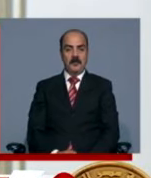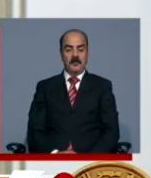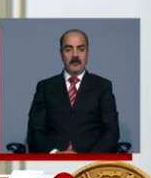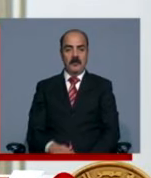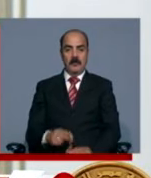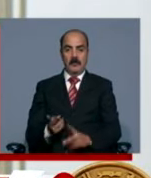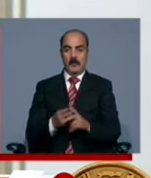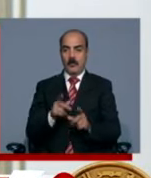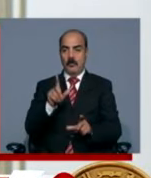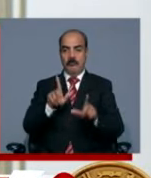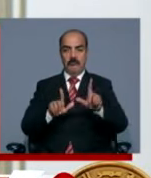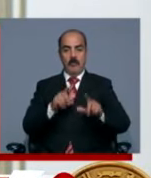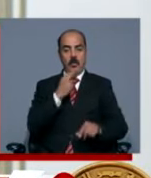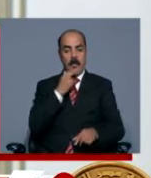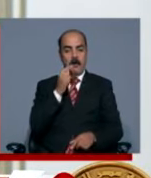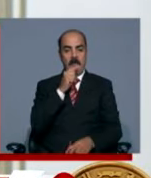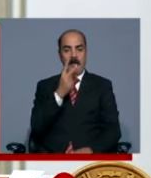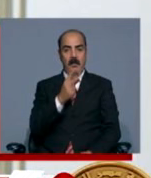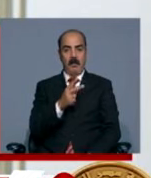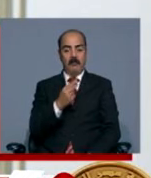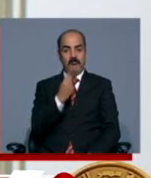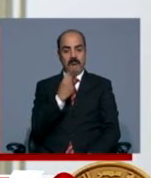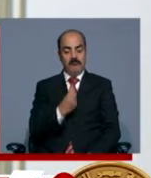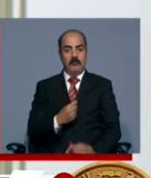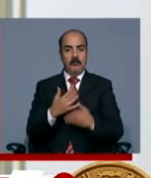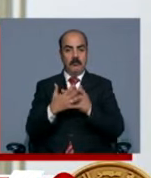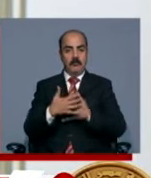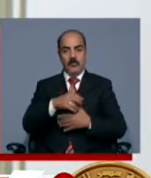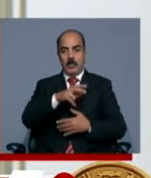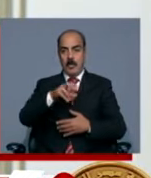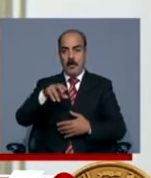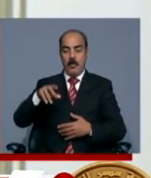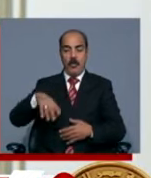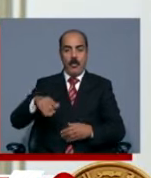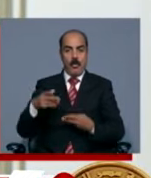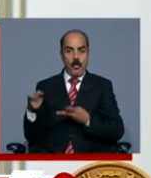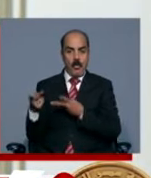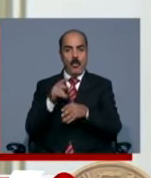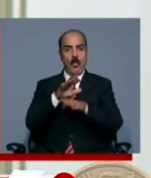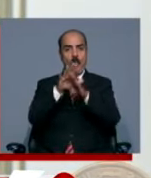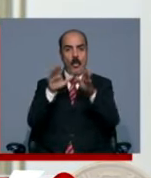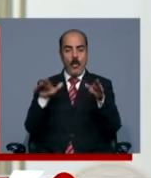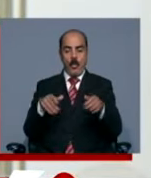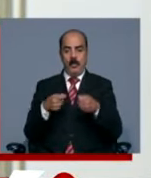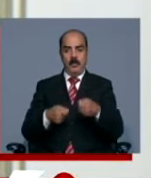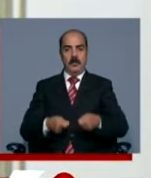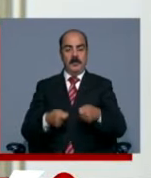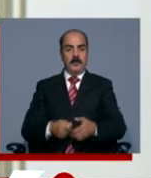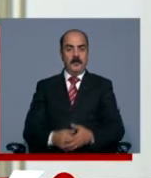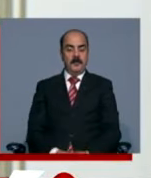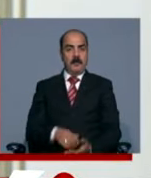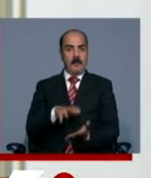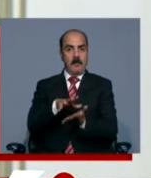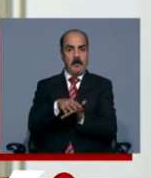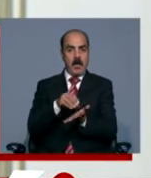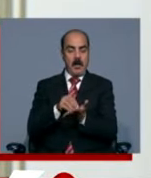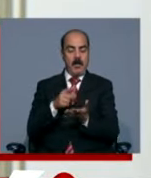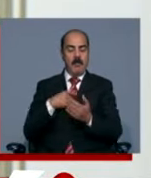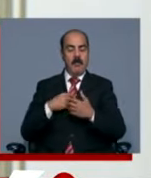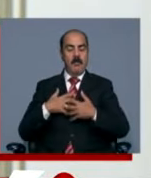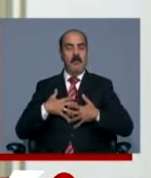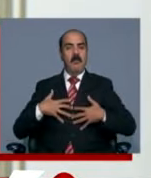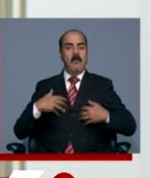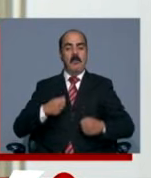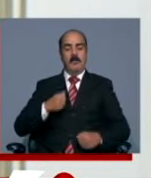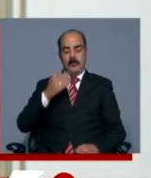السيدات والسادة ممثلي قطاع الأعمال، السادة الحضور، أود بداية أن أعرب عن بالغ